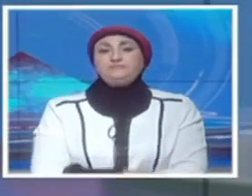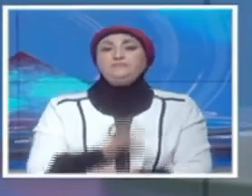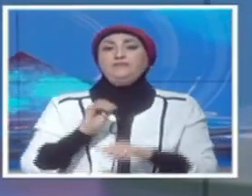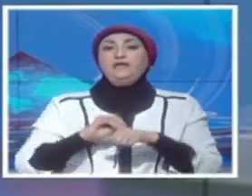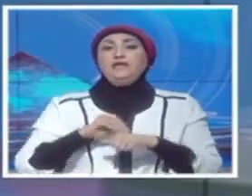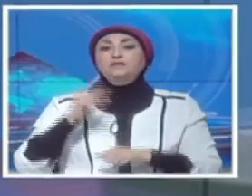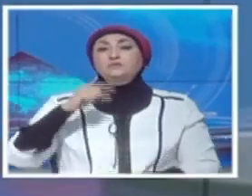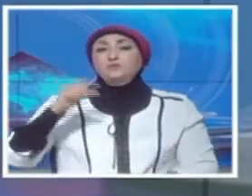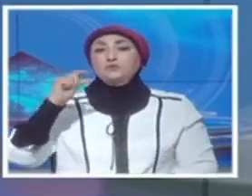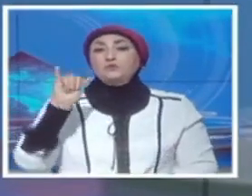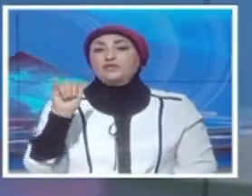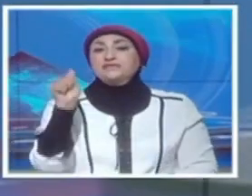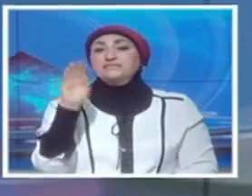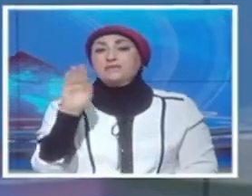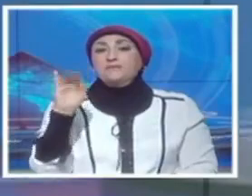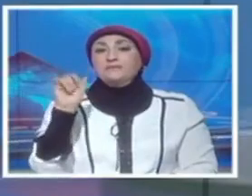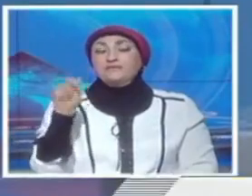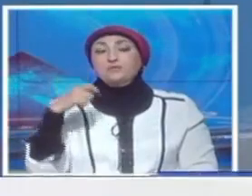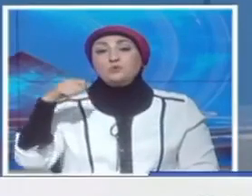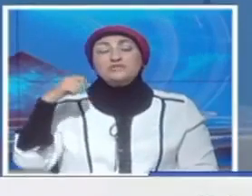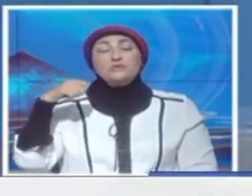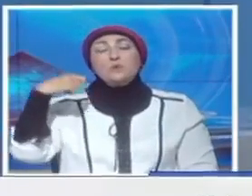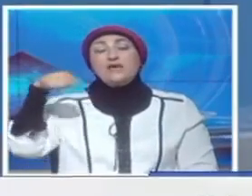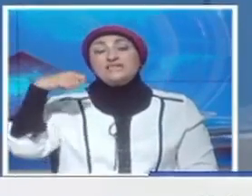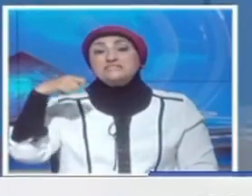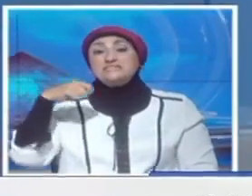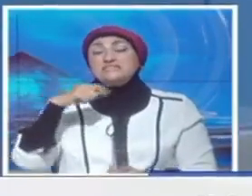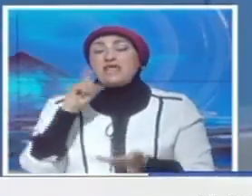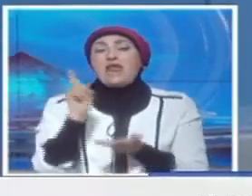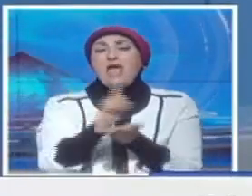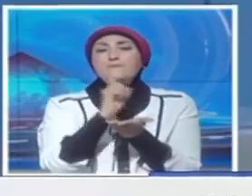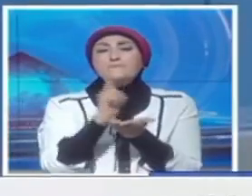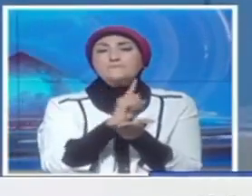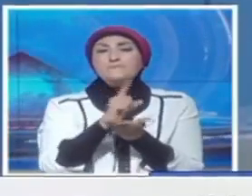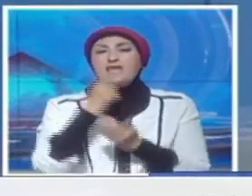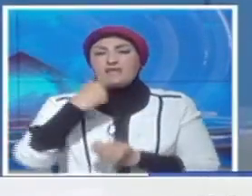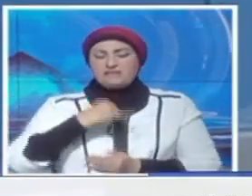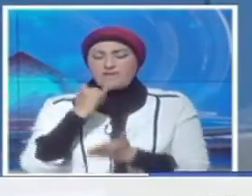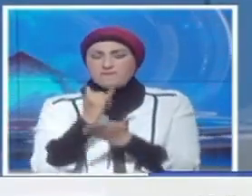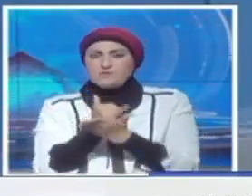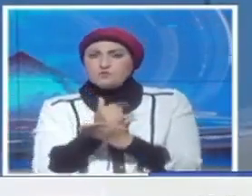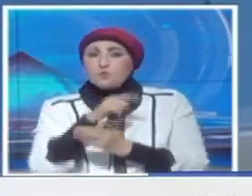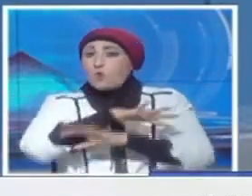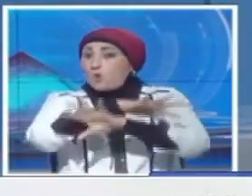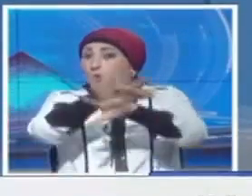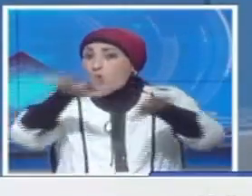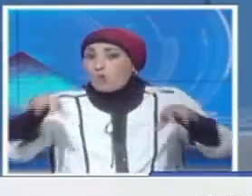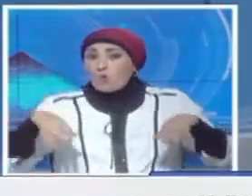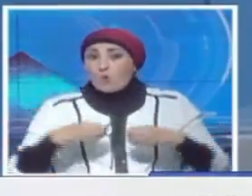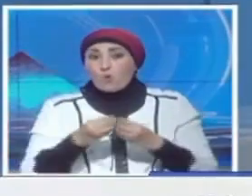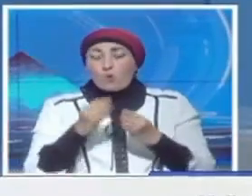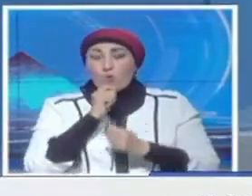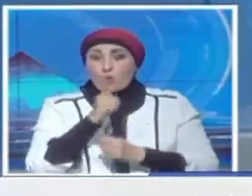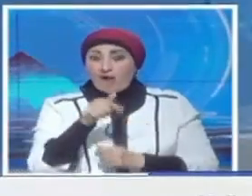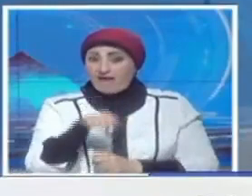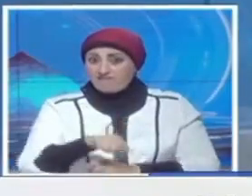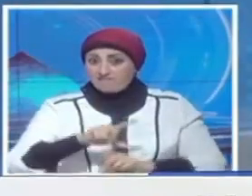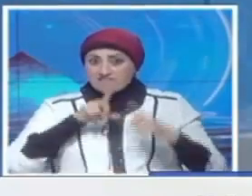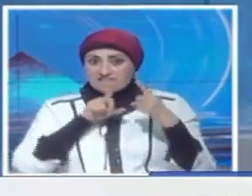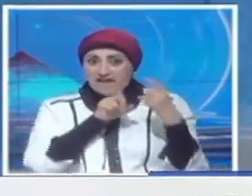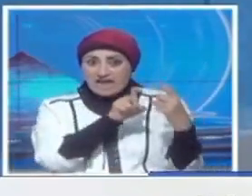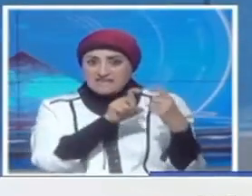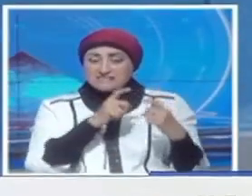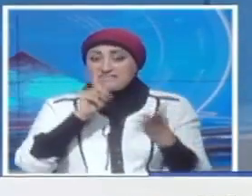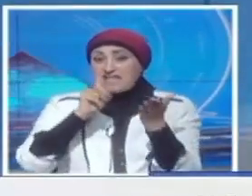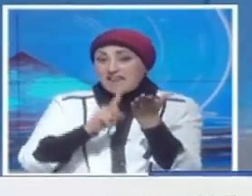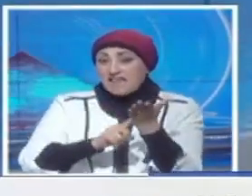أكدت الدكتورة ياسمين فؤاد وزيرة البيئة أن الحفاظ على البيئة هو مسؤولية مشتركة للجميع، ما وضع أمامنا